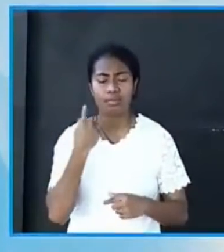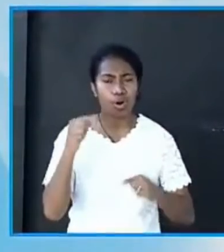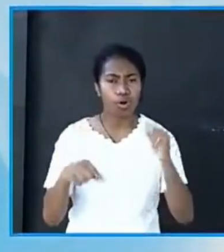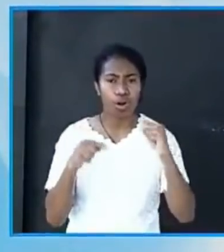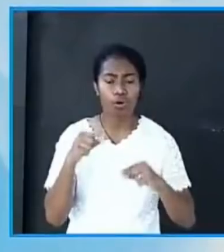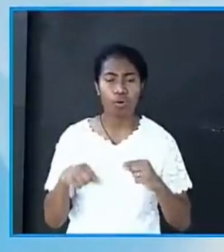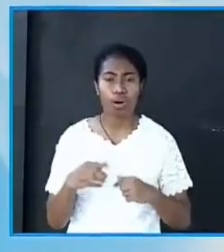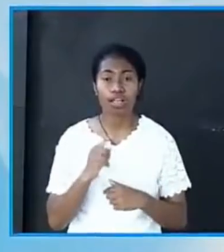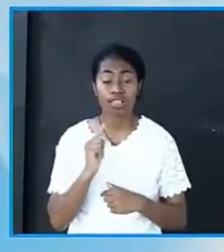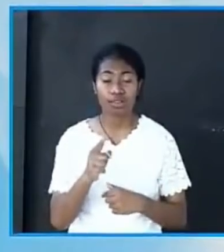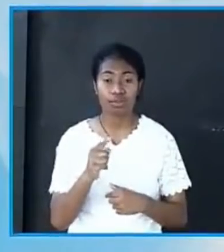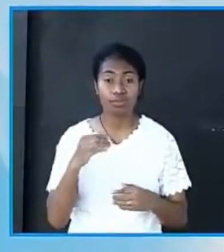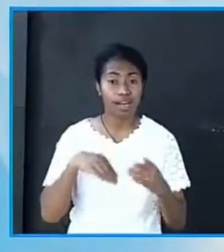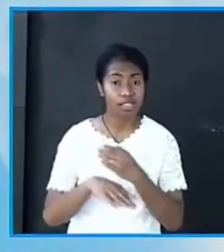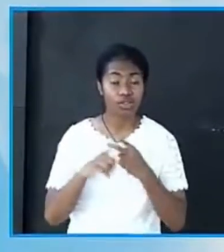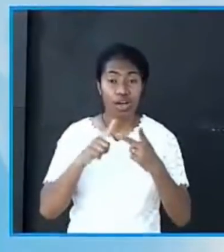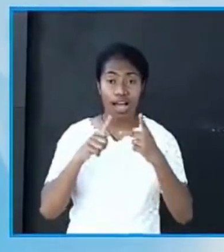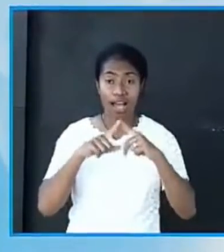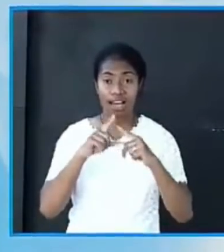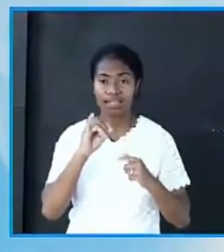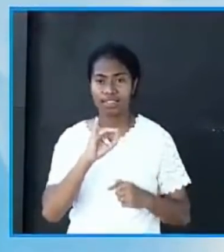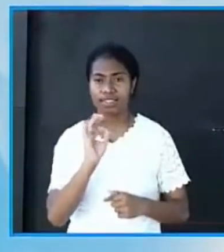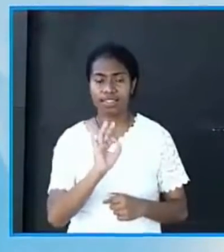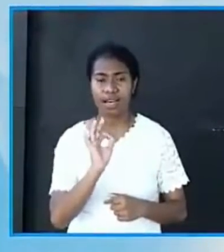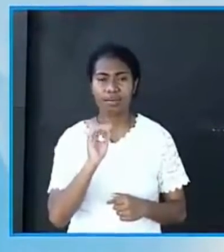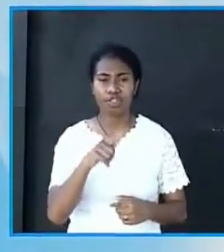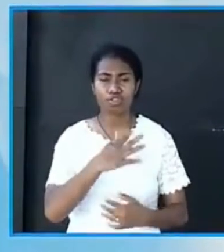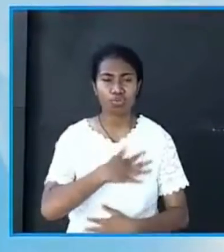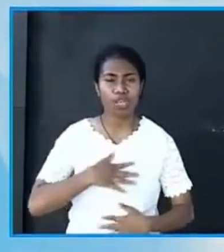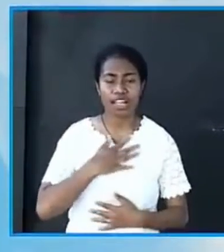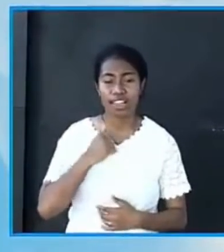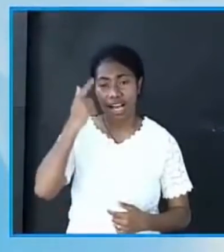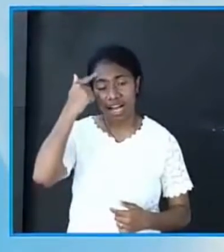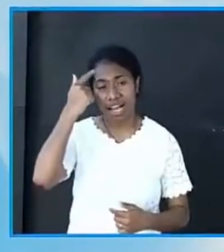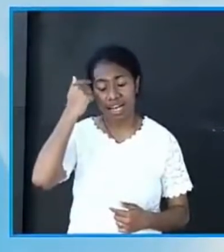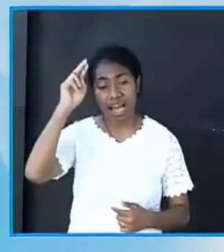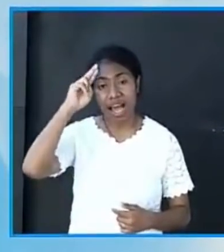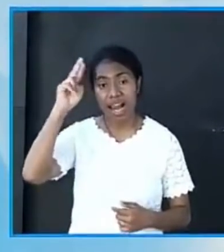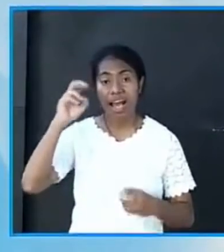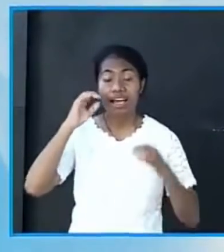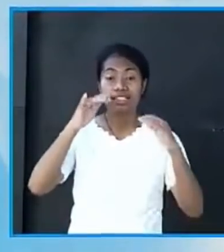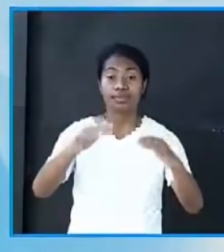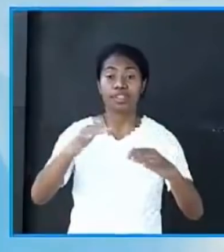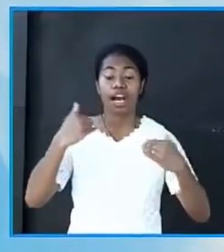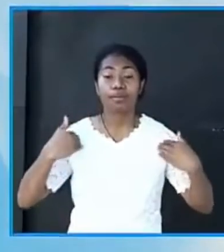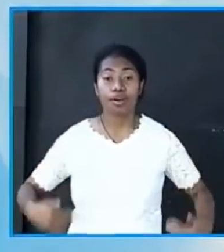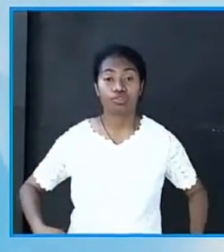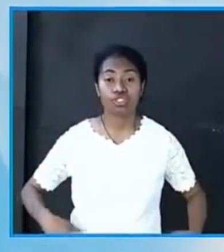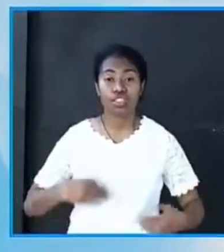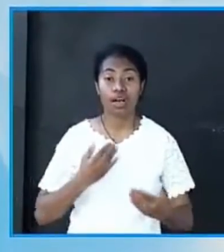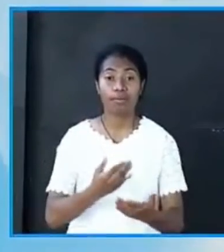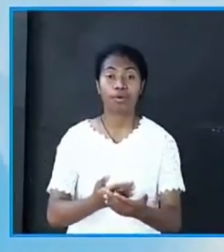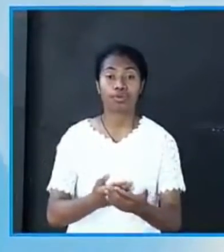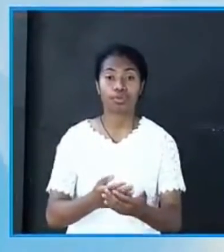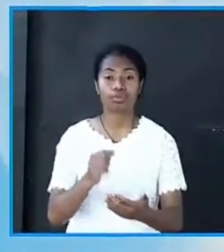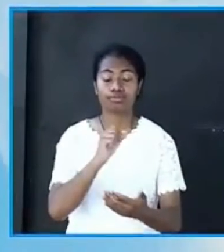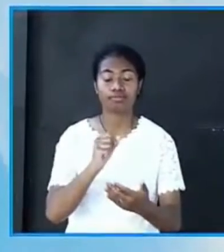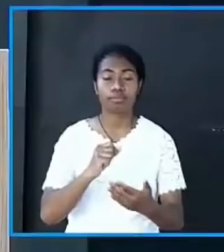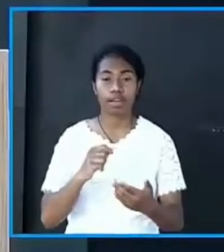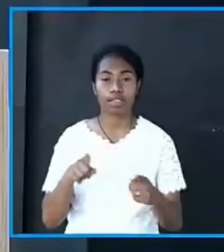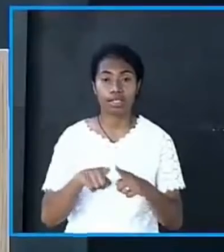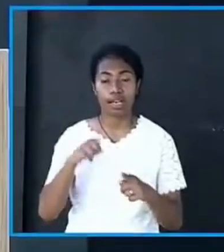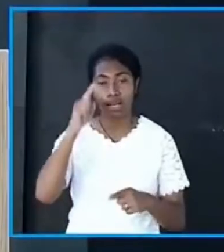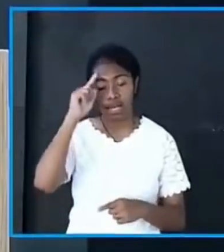otak diputar hal ini tidak terjadi diantara binatang karena Allah menciptakan manusia menurut peta dan teladan Allah